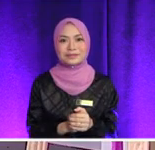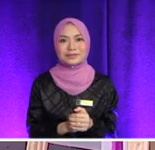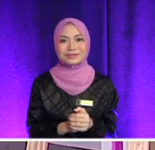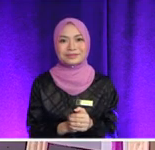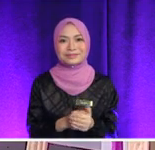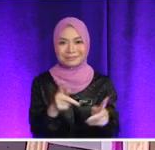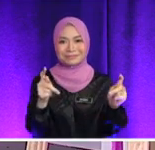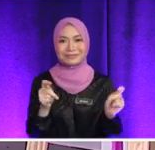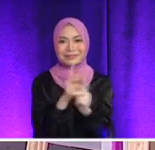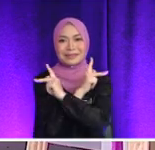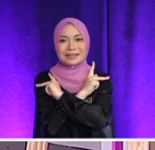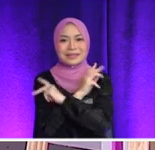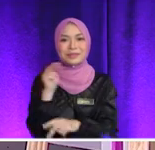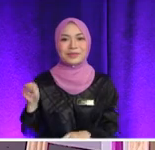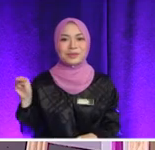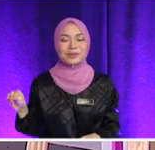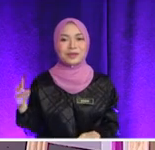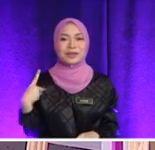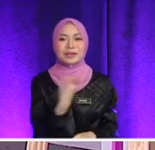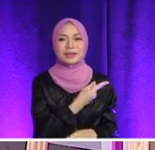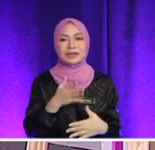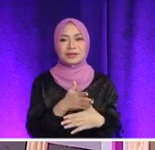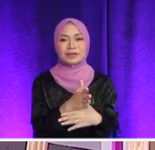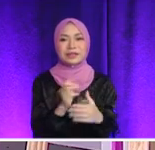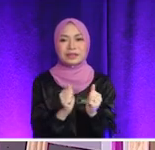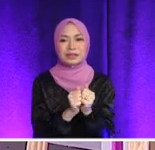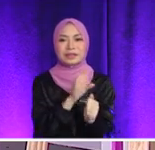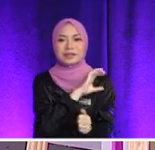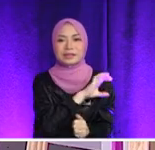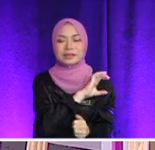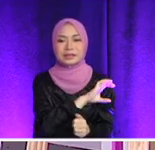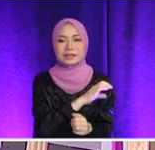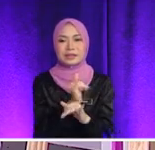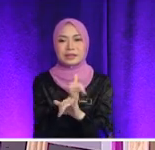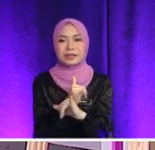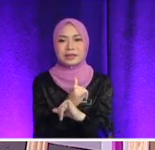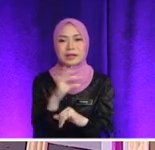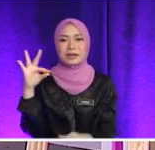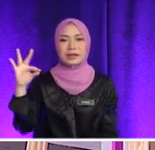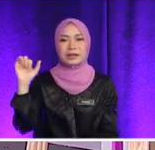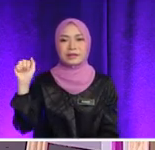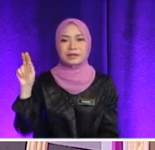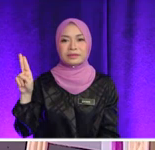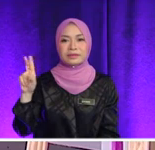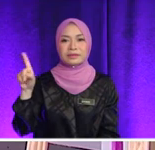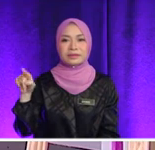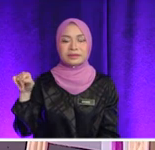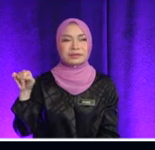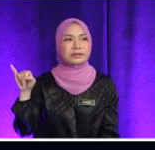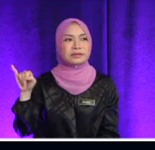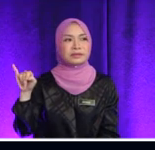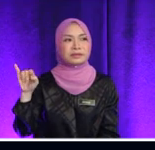Zulaika kita teruskan lagi dengan ciri-ciri karya fauzim itu sendiri oke Ini adalah